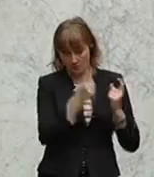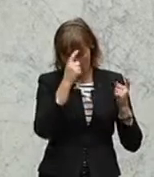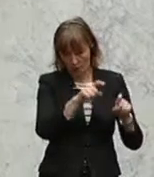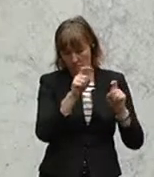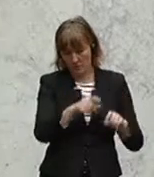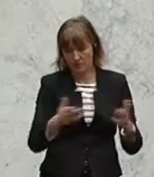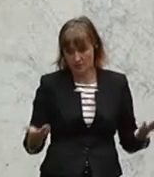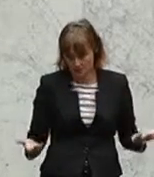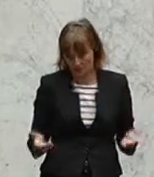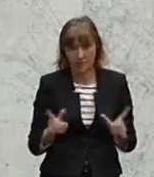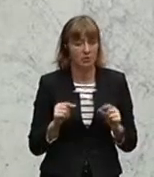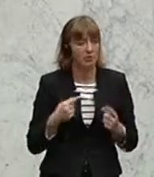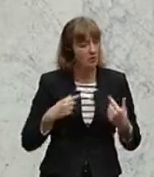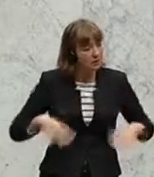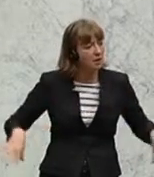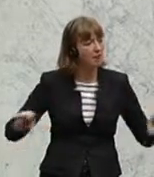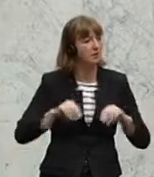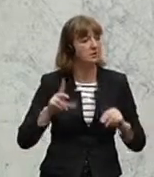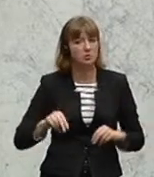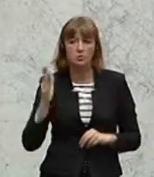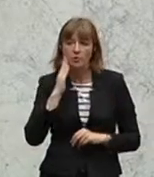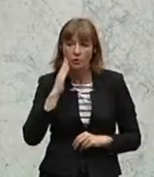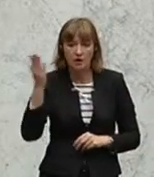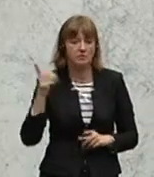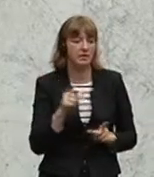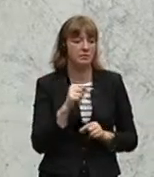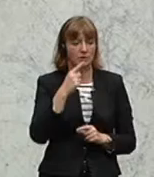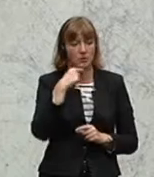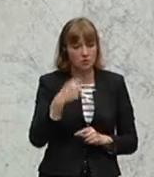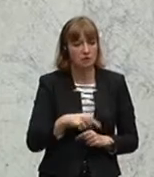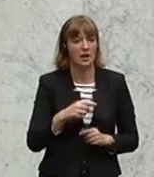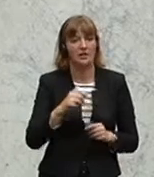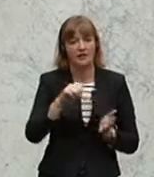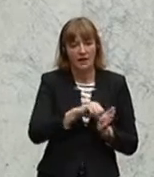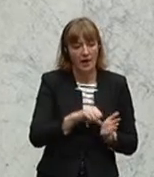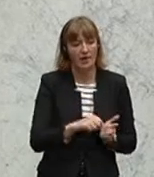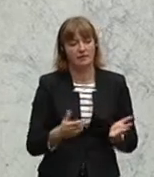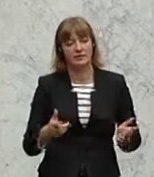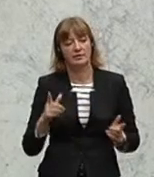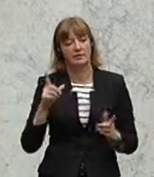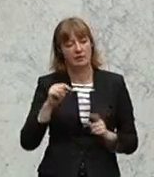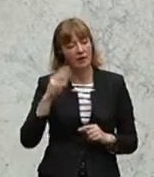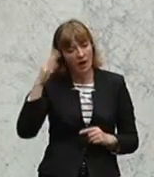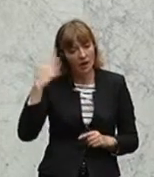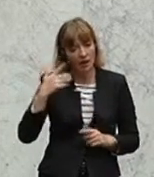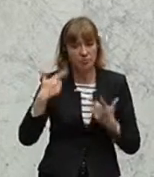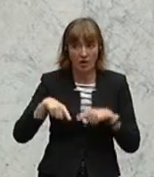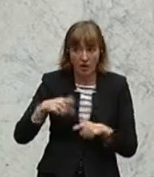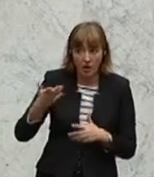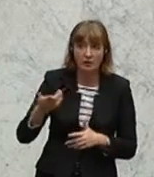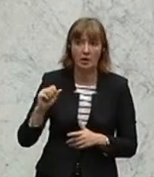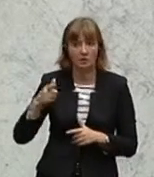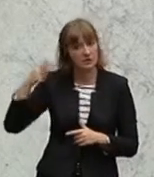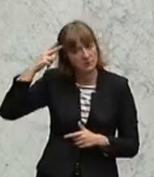kümmern. Wir müssen gemeinsam mit den USA, mit Russland, dem Iran, den arabischen Ländern,